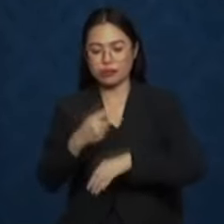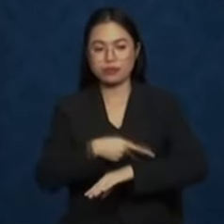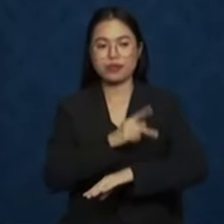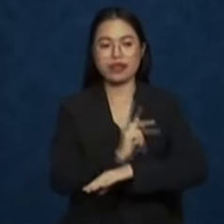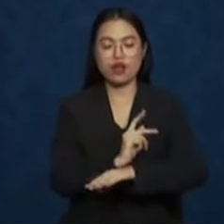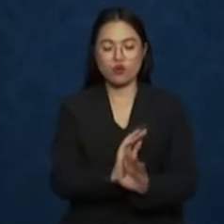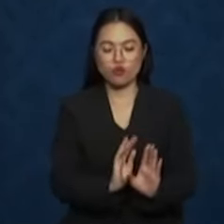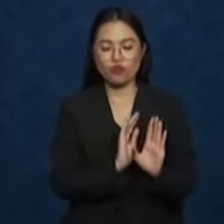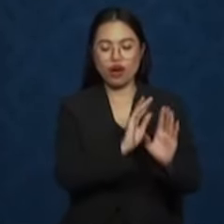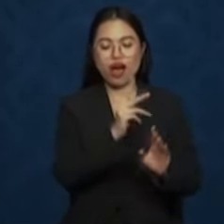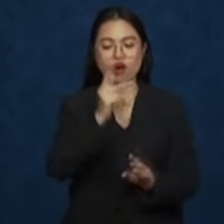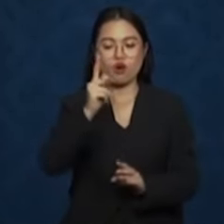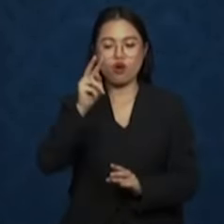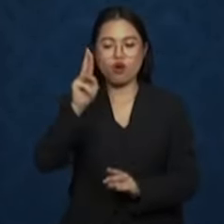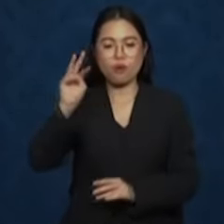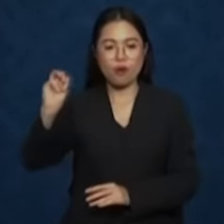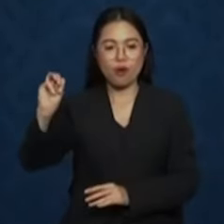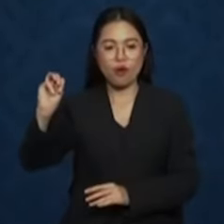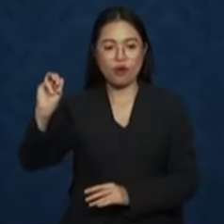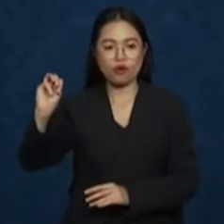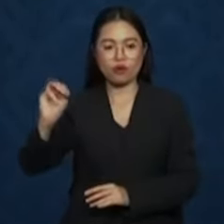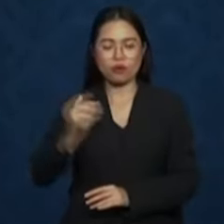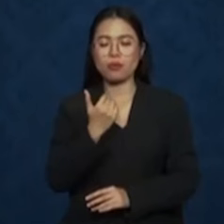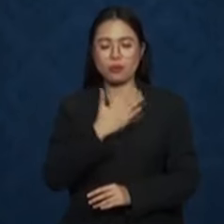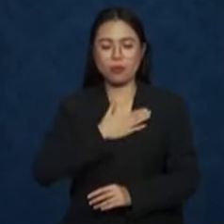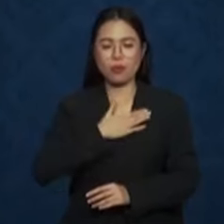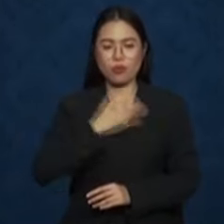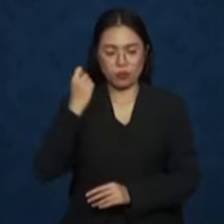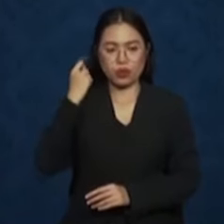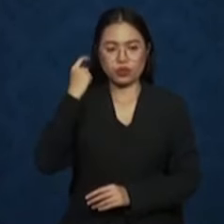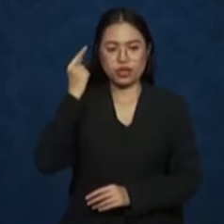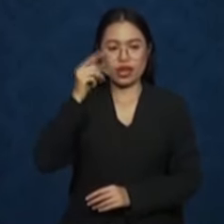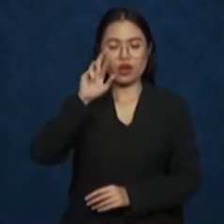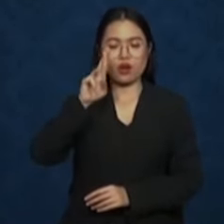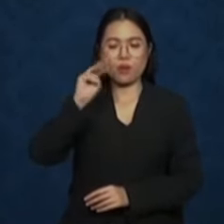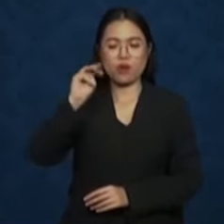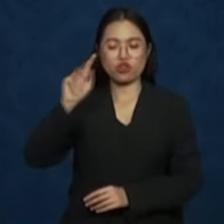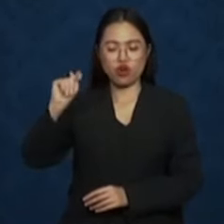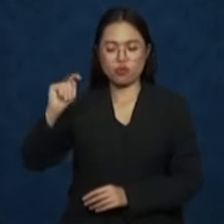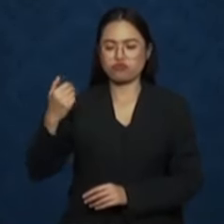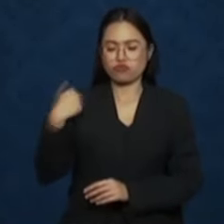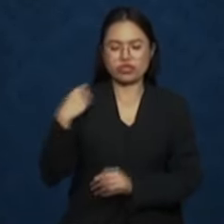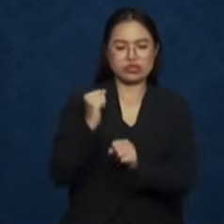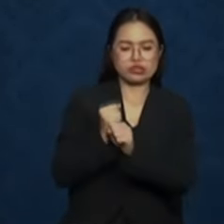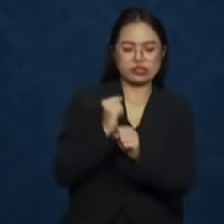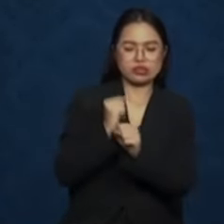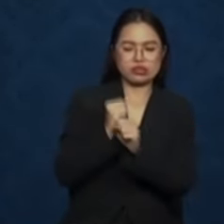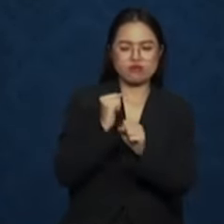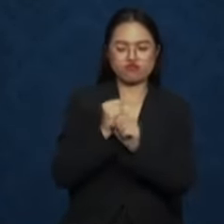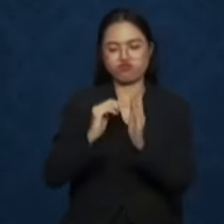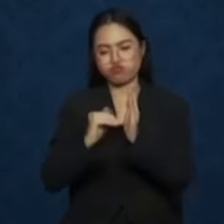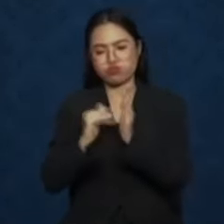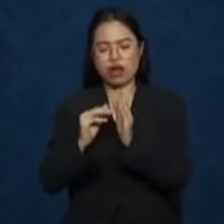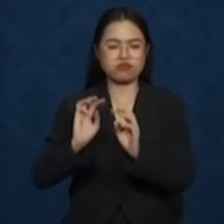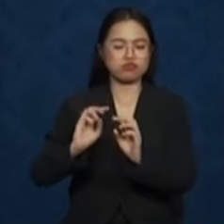ไปยังผ่านไปยังครม.สักเล็กน้อยนะครับคือผมเข้าใจครับว่าทางท่านรัฐมนตรีน่าจะมีภารกิจครม.สัญจรที่ระนองก็เลยไม่ได้มาต